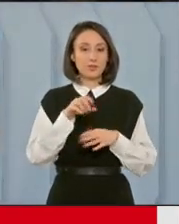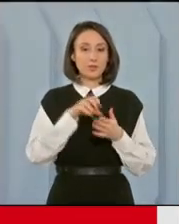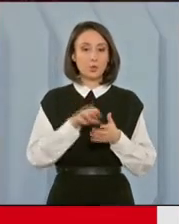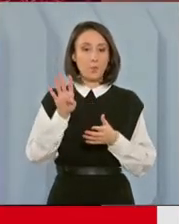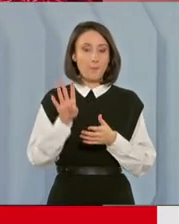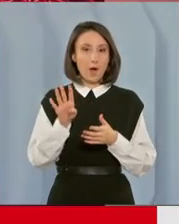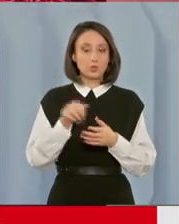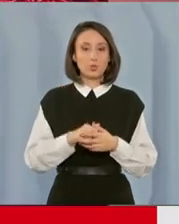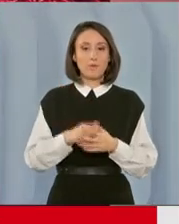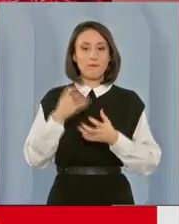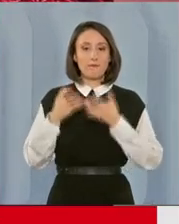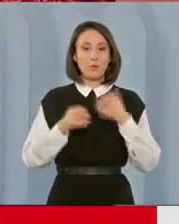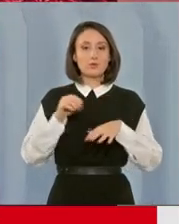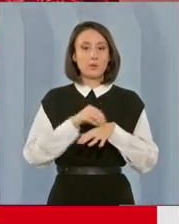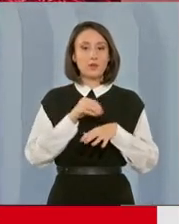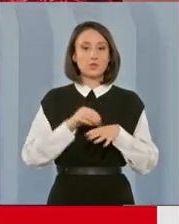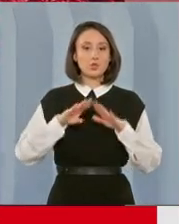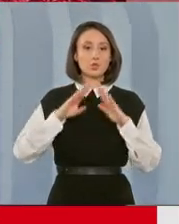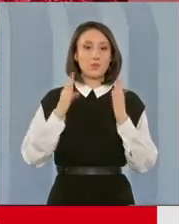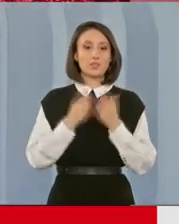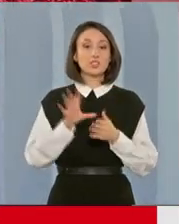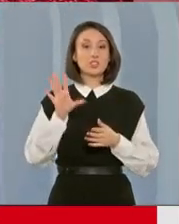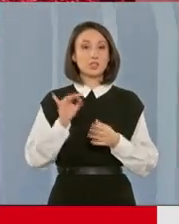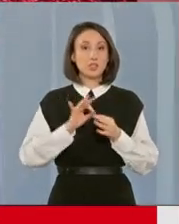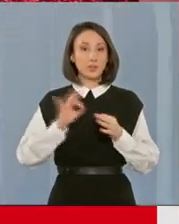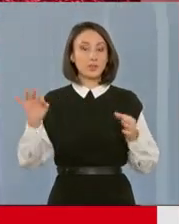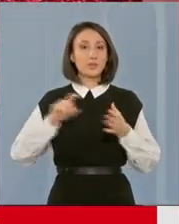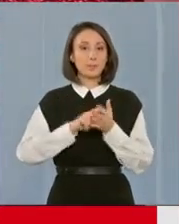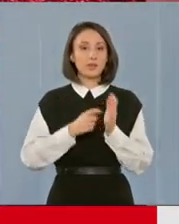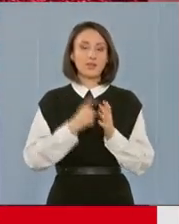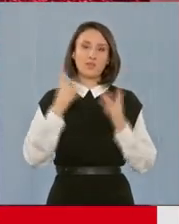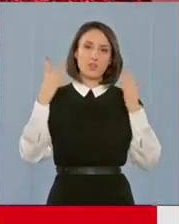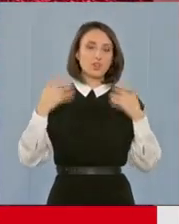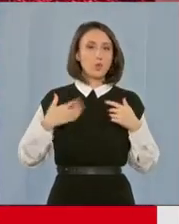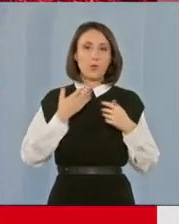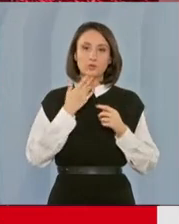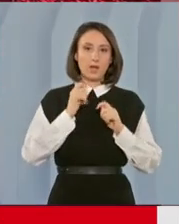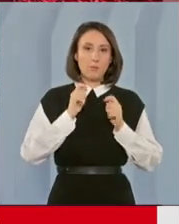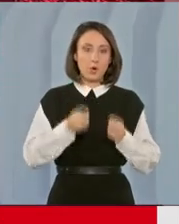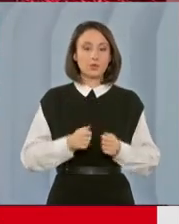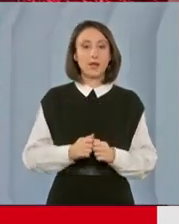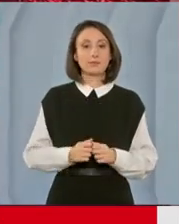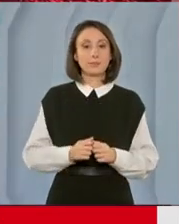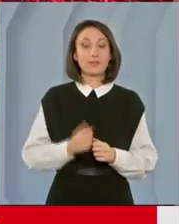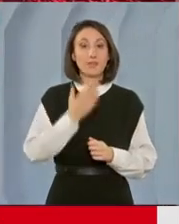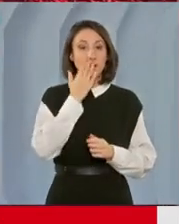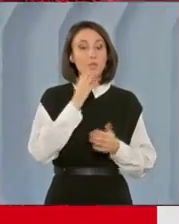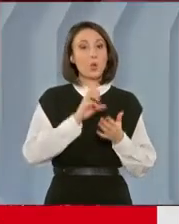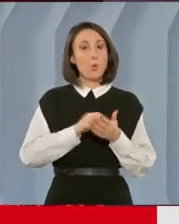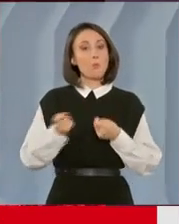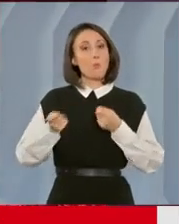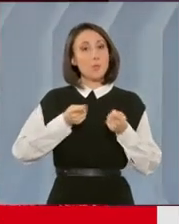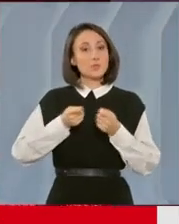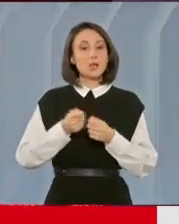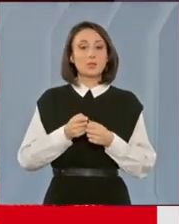4 flăcările se manifestau pe o suprafață de 50 de m pă din fericire nu au fost raportate victime însă la fața loculu au fost